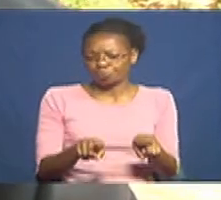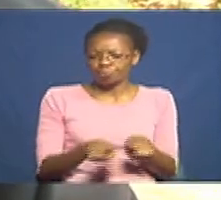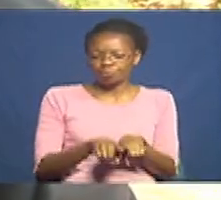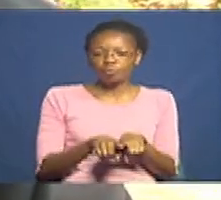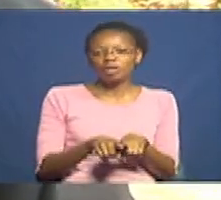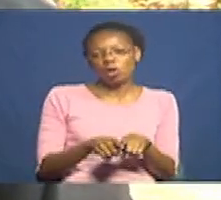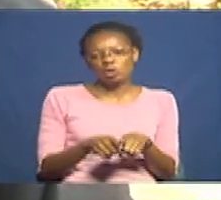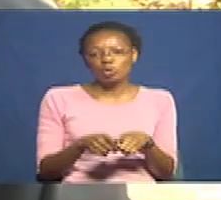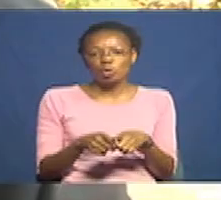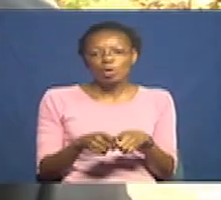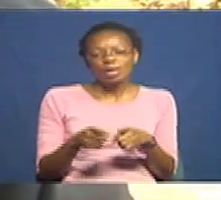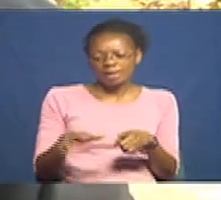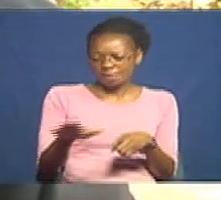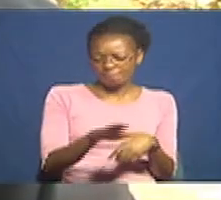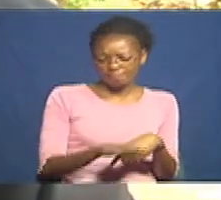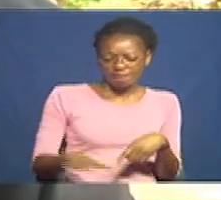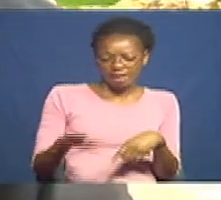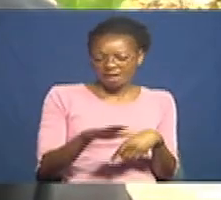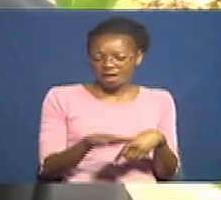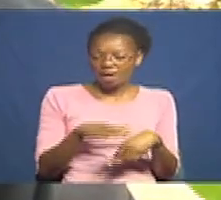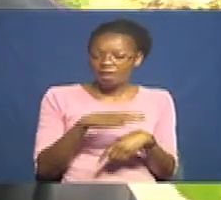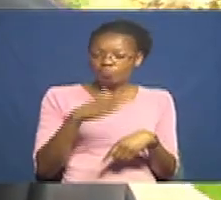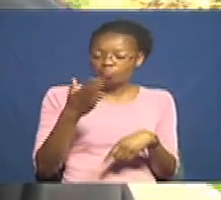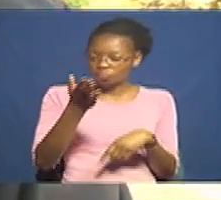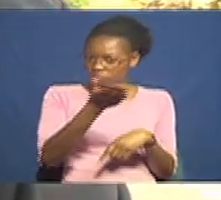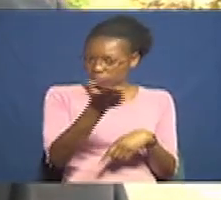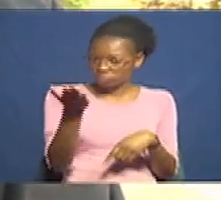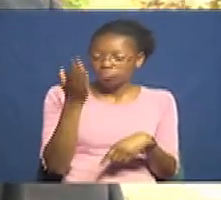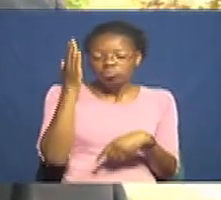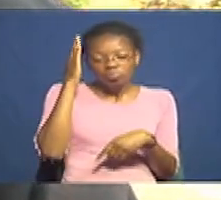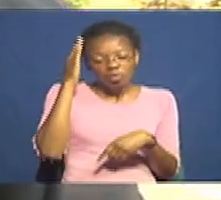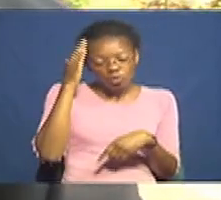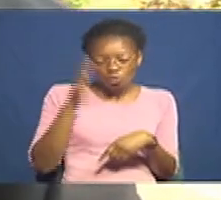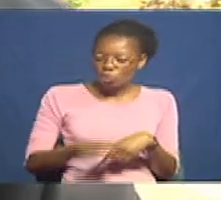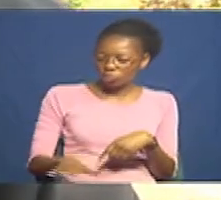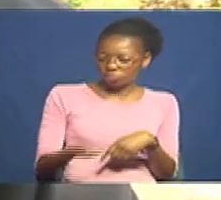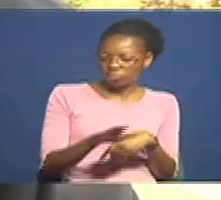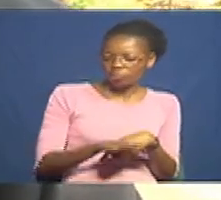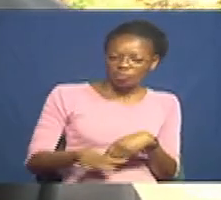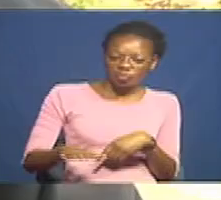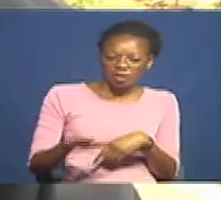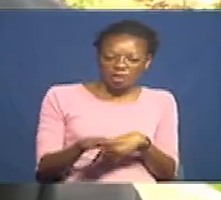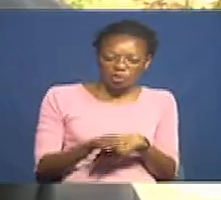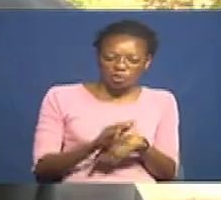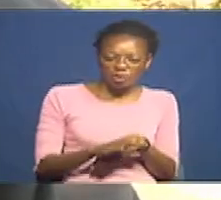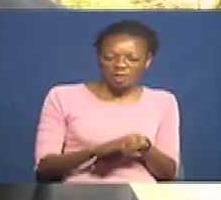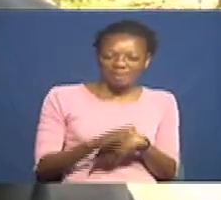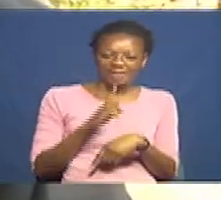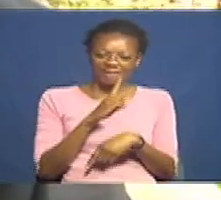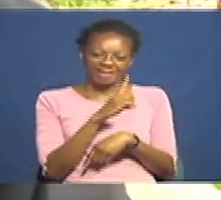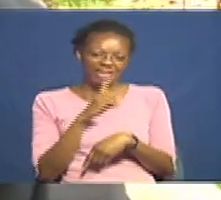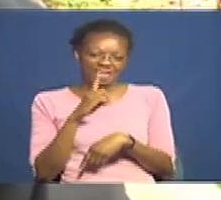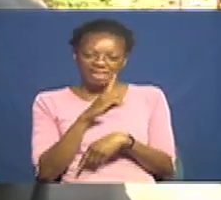is really getting threatened. Every other time unaenda unakuta kama ni msitu umekatwa,